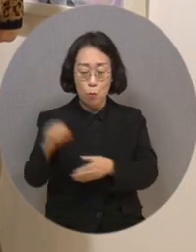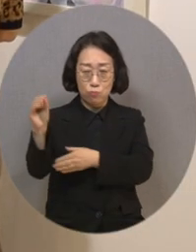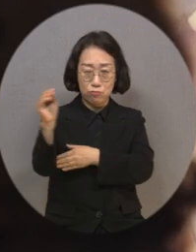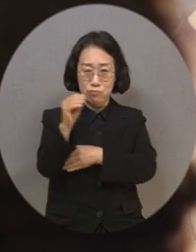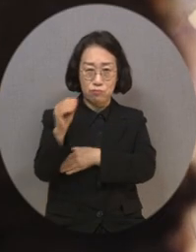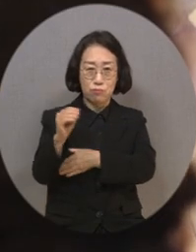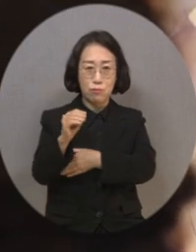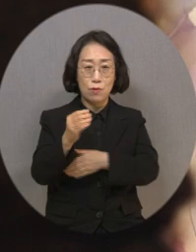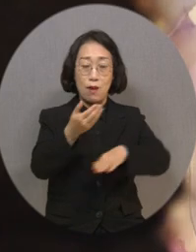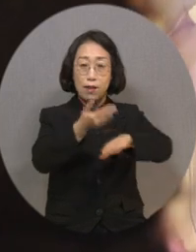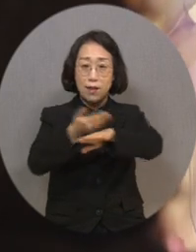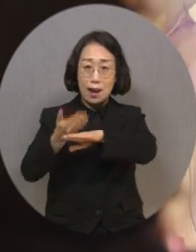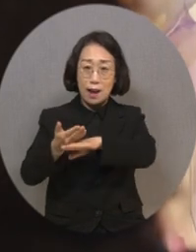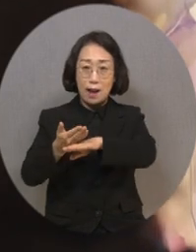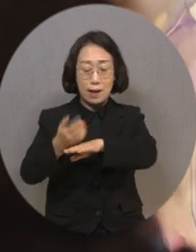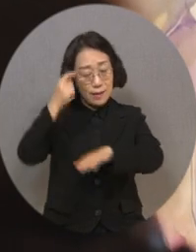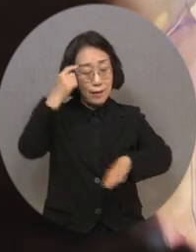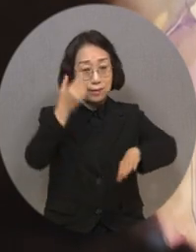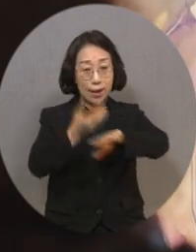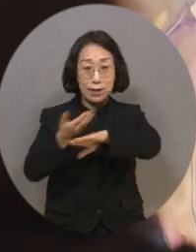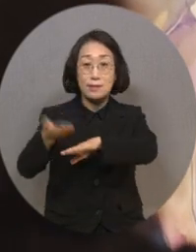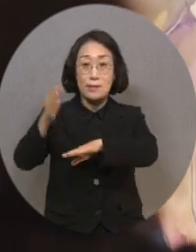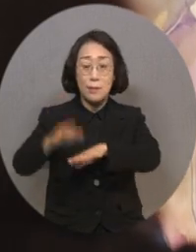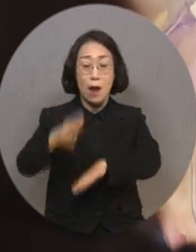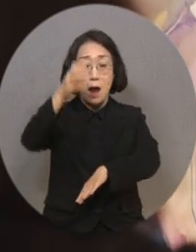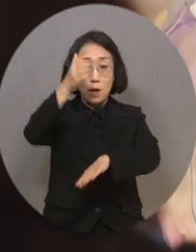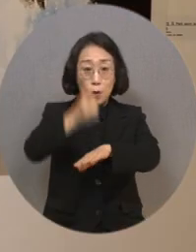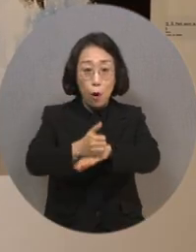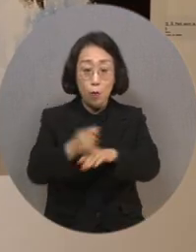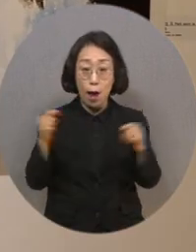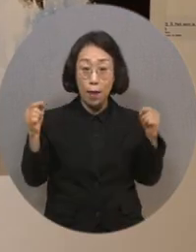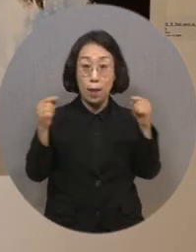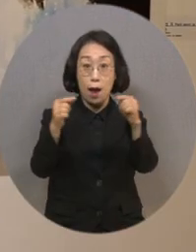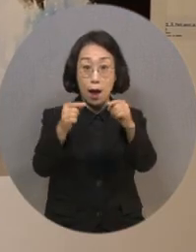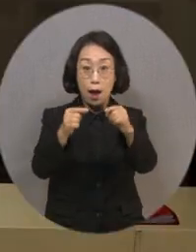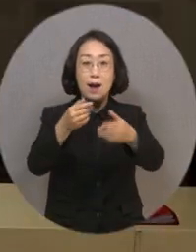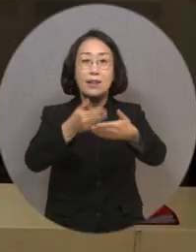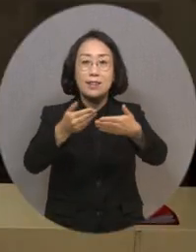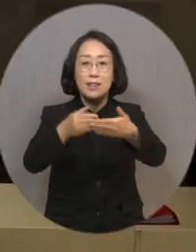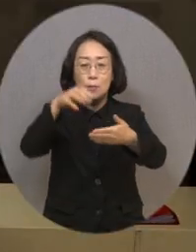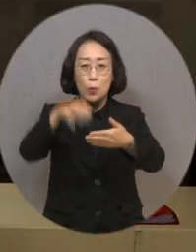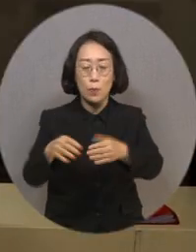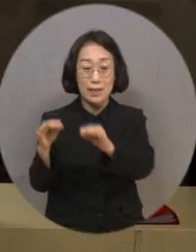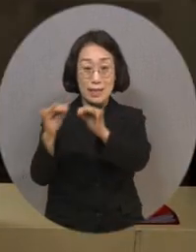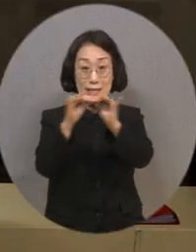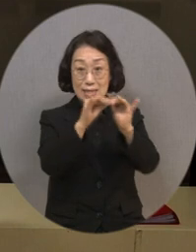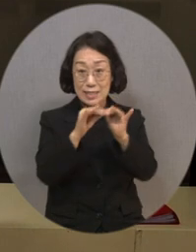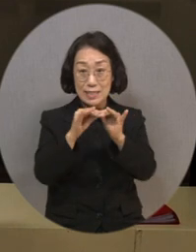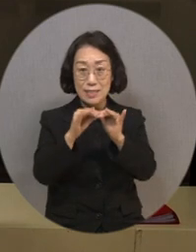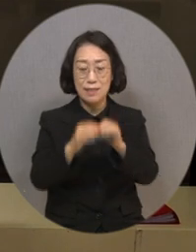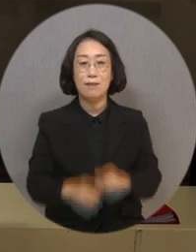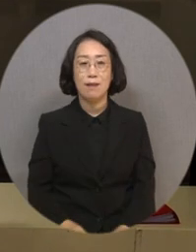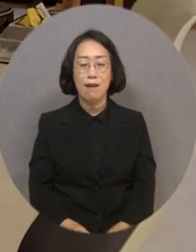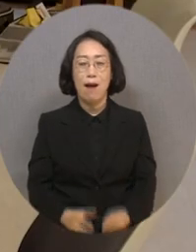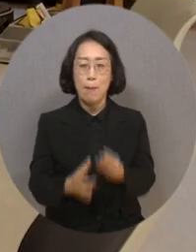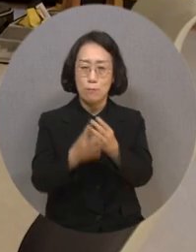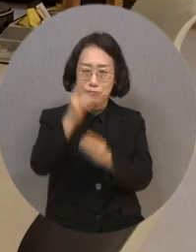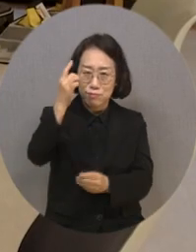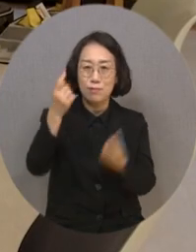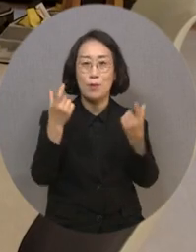모두 다른 것을 찾아 나섰지만 결국 그림에라는 하나의 공간에 모이게 된 하나의 유기체와